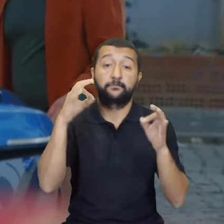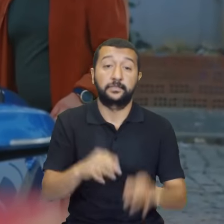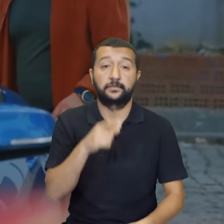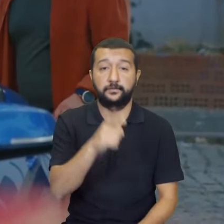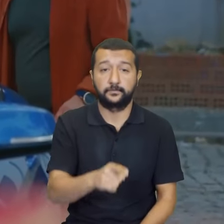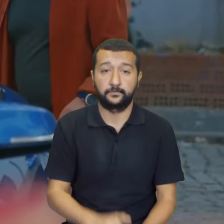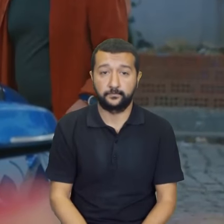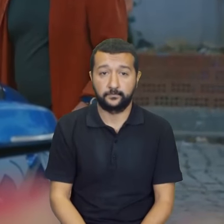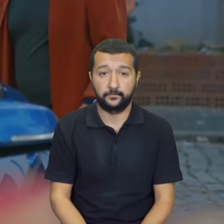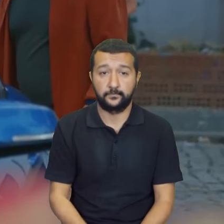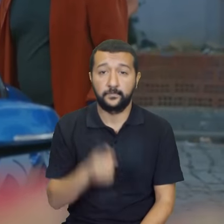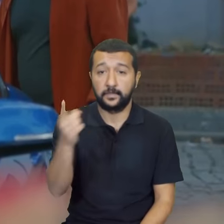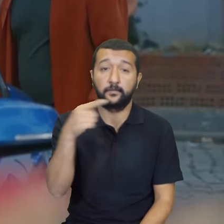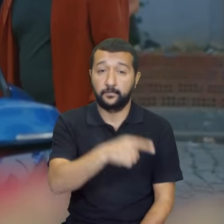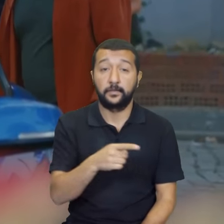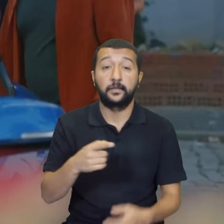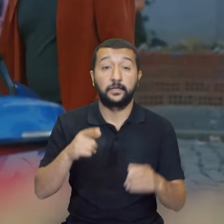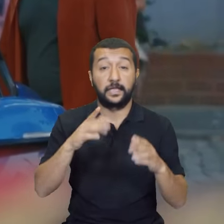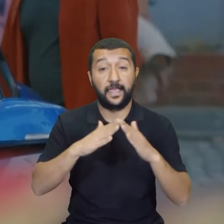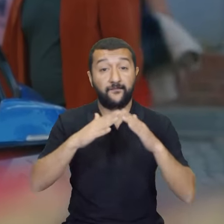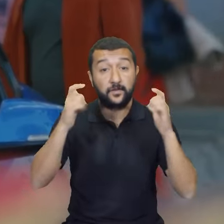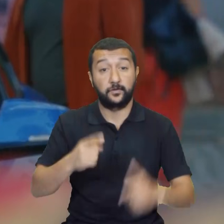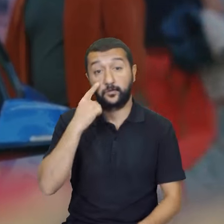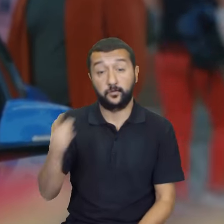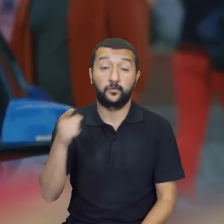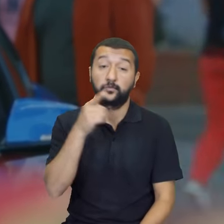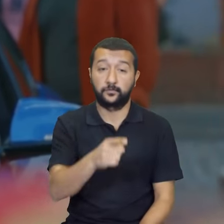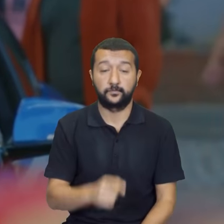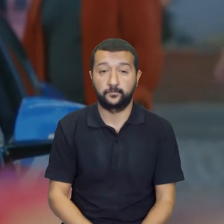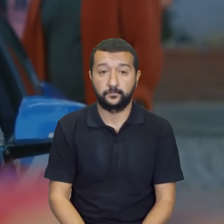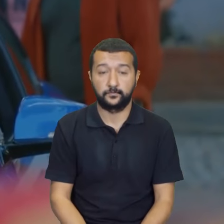başlangıç. Sen bir de malikanemi gör.